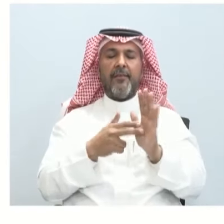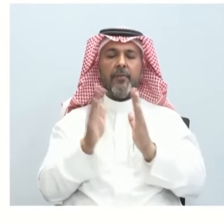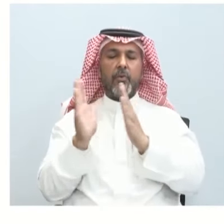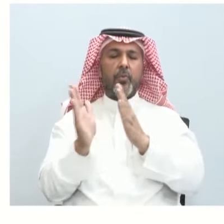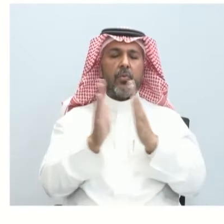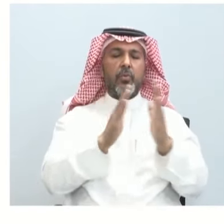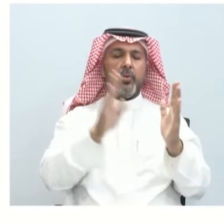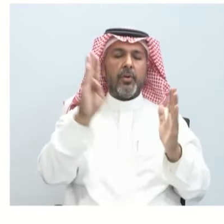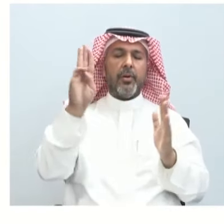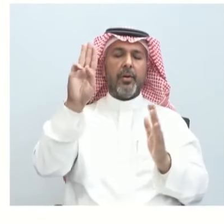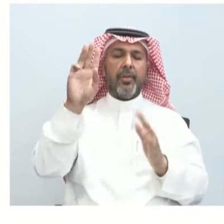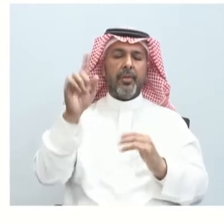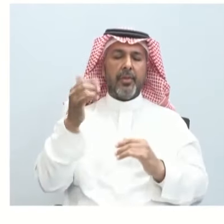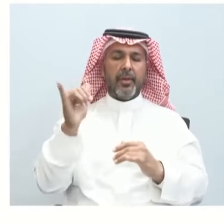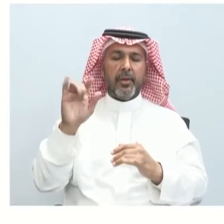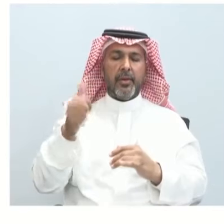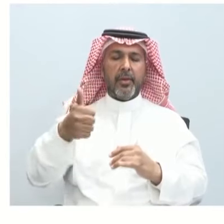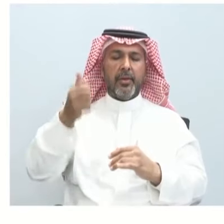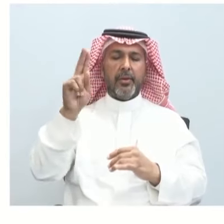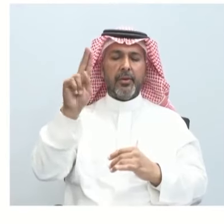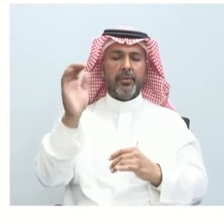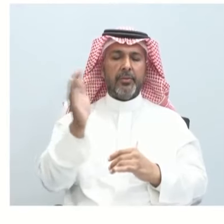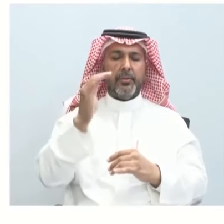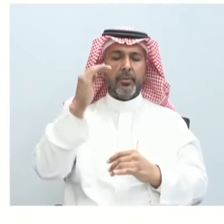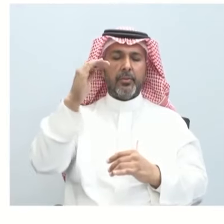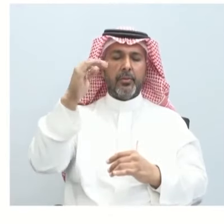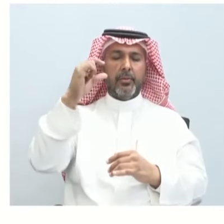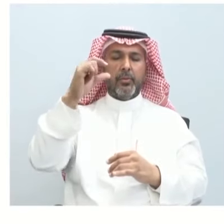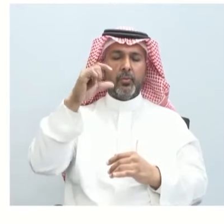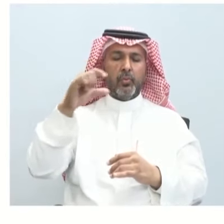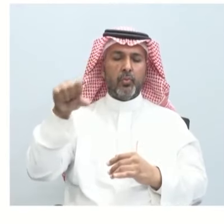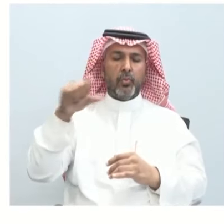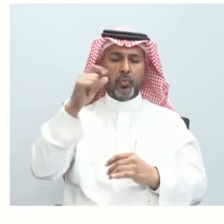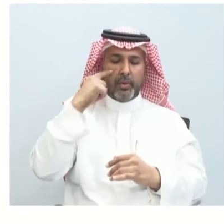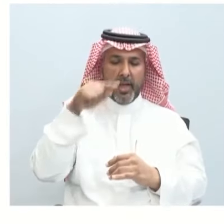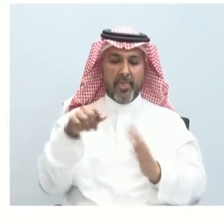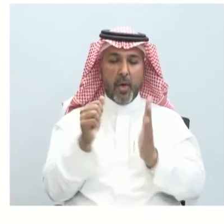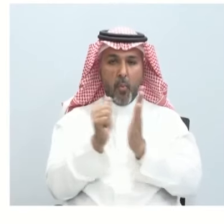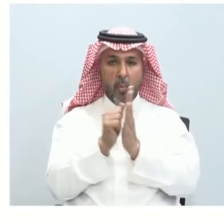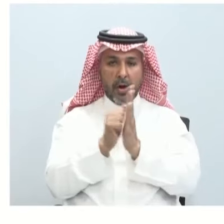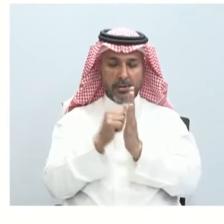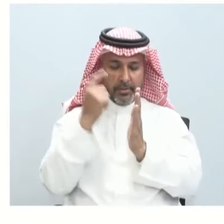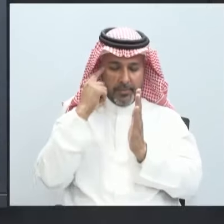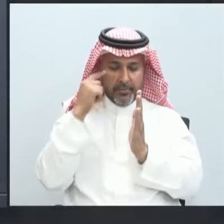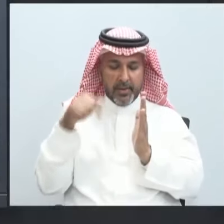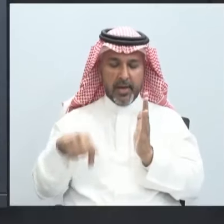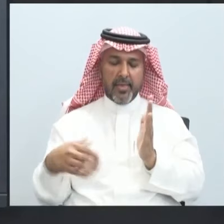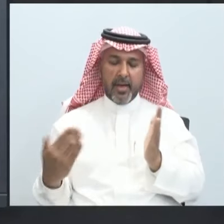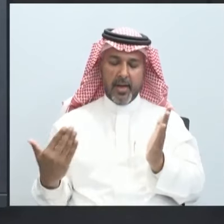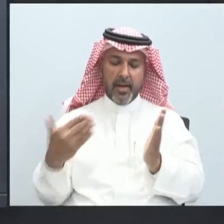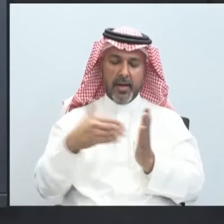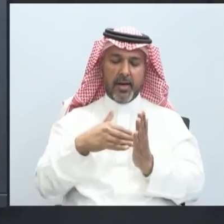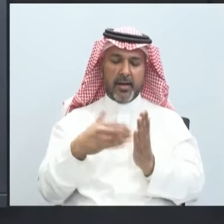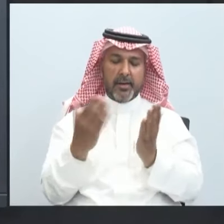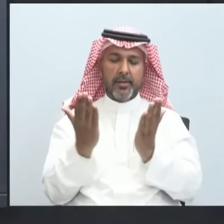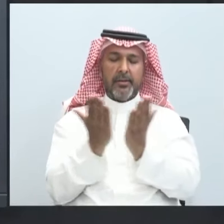في طرفيها لا ننسى ان نقوم بحل تمارين الواجب بذلك نكون قد وصلنا الى نهايه